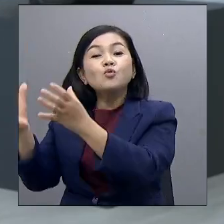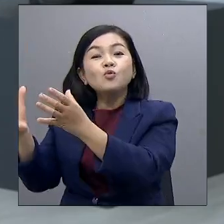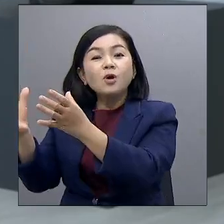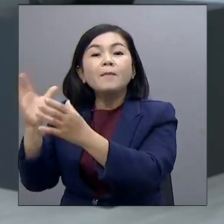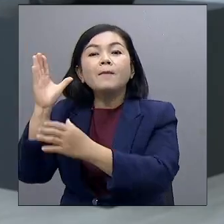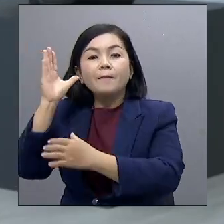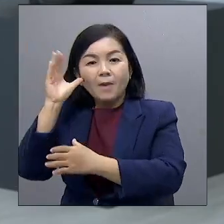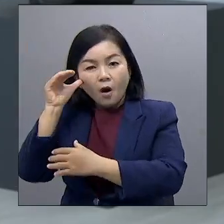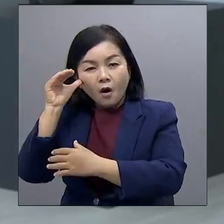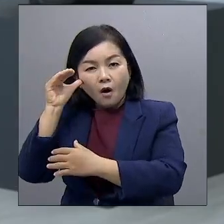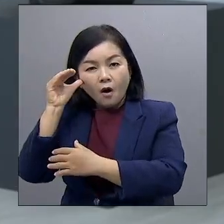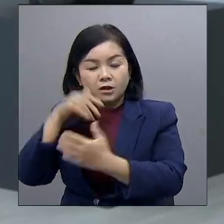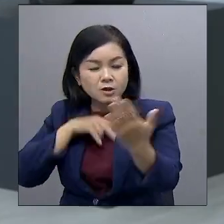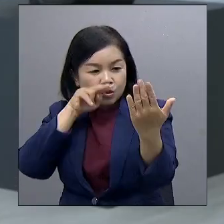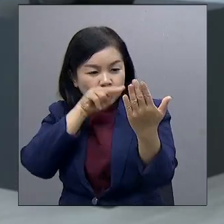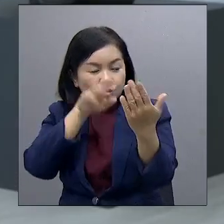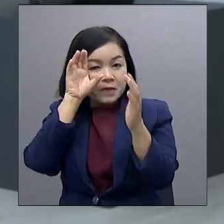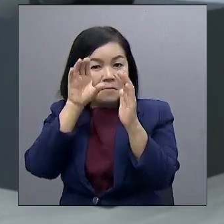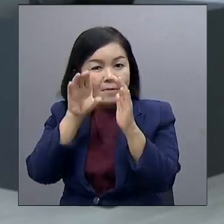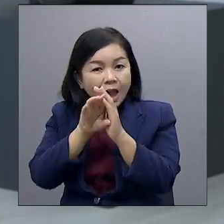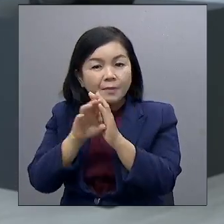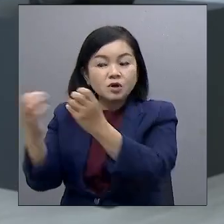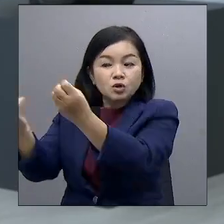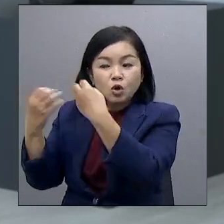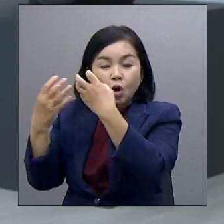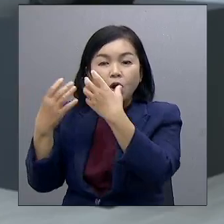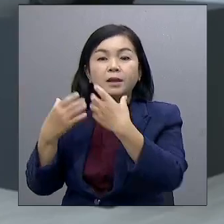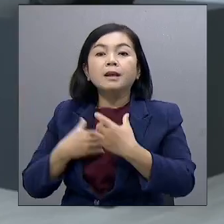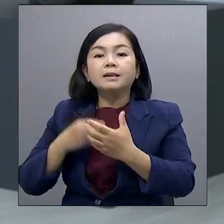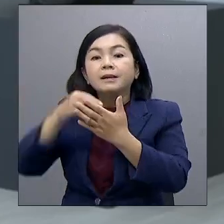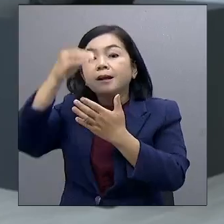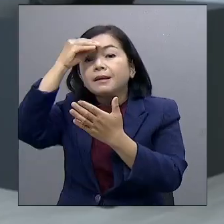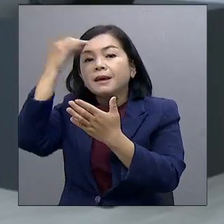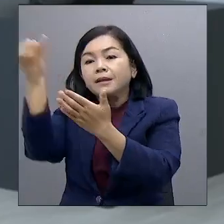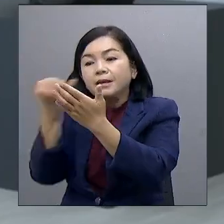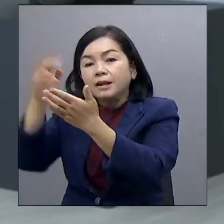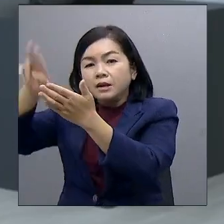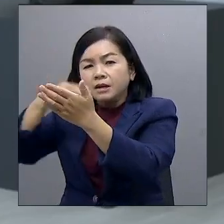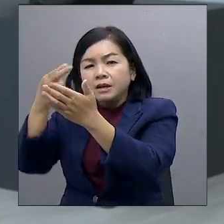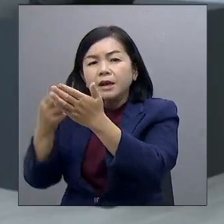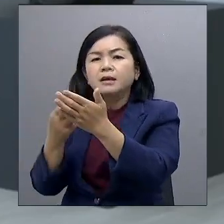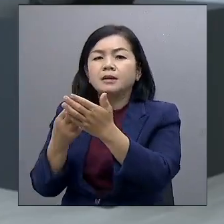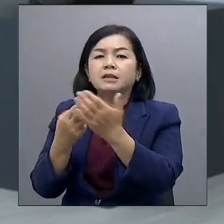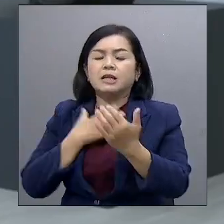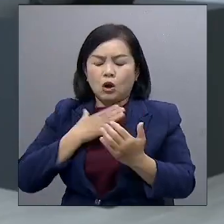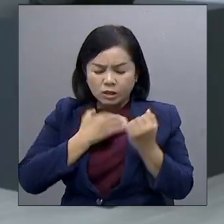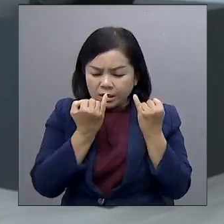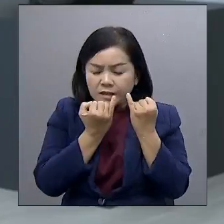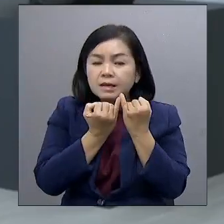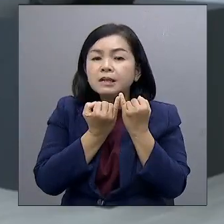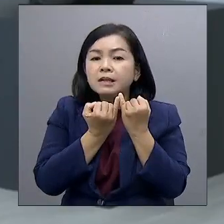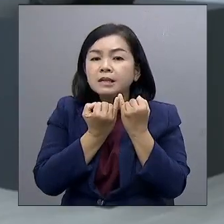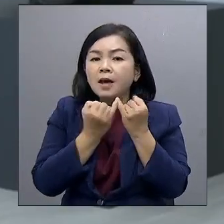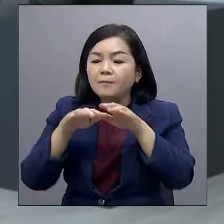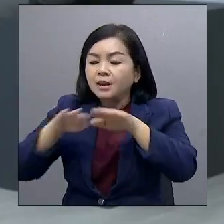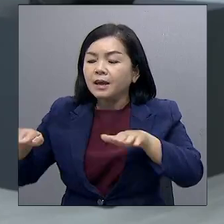พ่อเอ่อในการเรียนศิลปะอาจารย์ท่านจะสอนเราบอกว่าให้กลับไปมองดูสิ่งที่ใกล้ตัวเราที่สุดก่อนถ้าเผื่อว่าเด็กคนนั้นเป็นคน